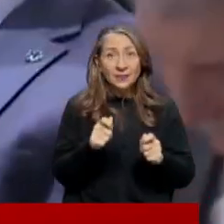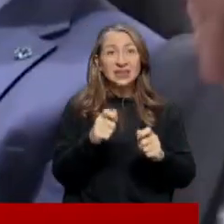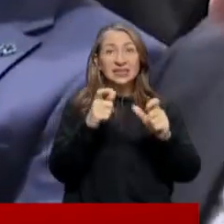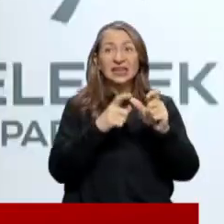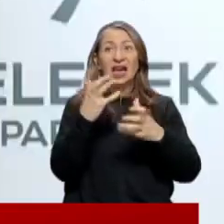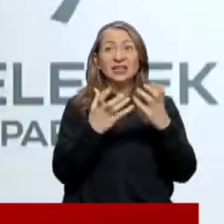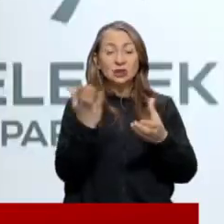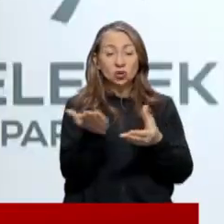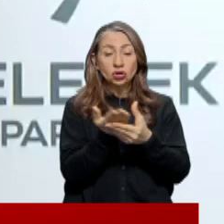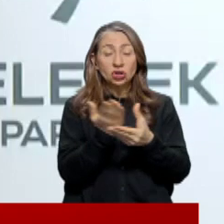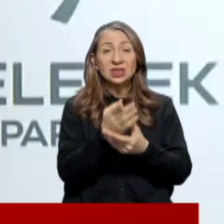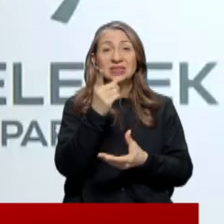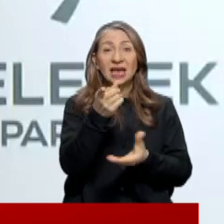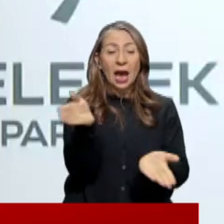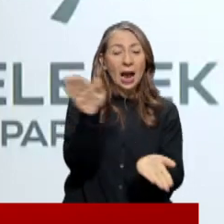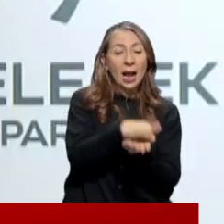Sinan Ateş dosyasını sana